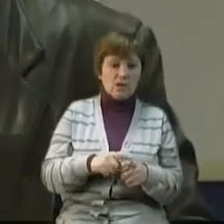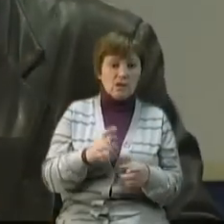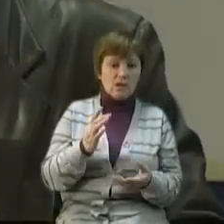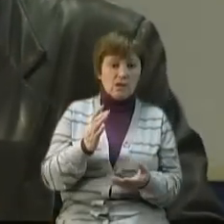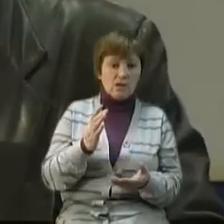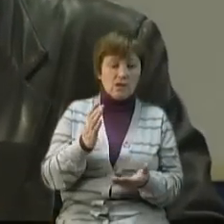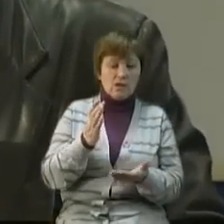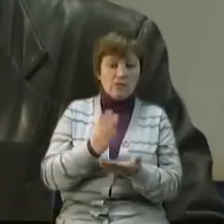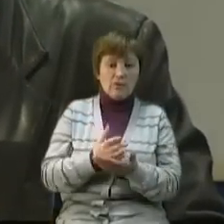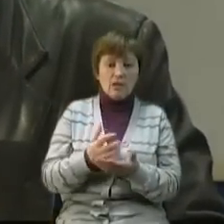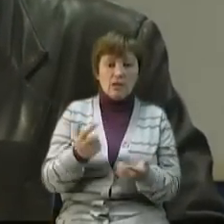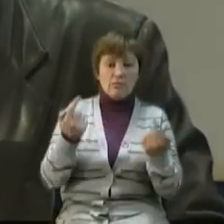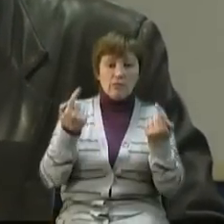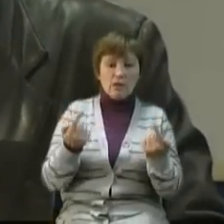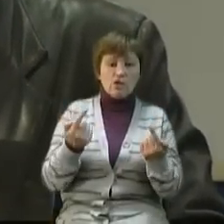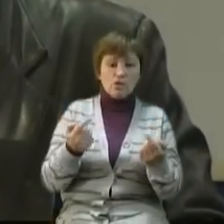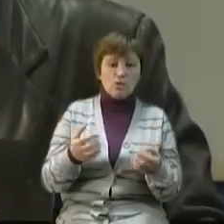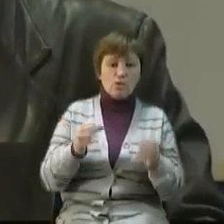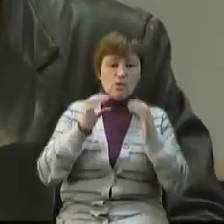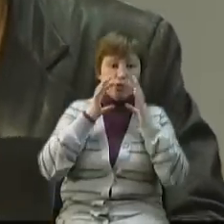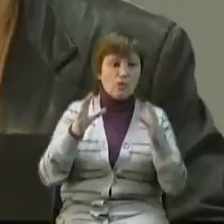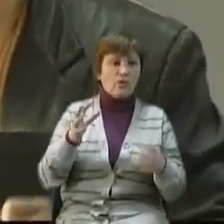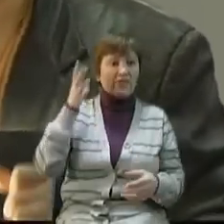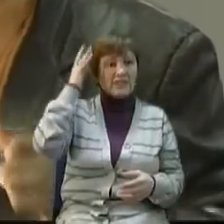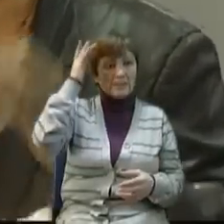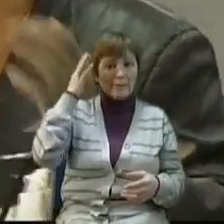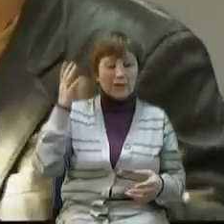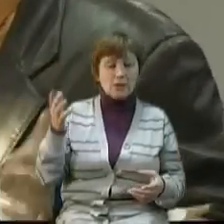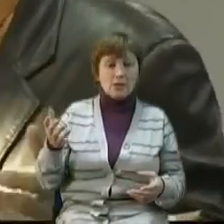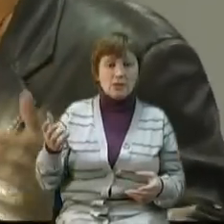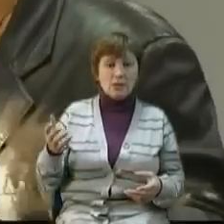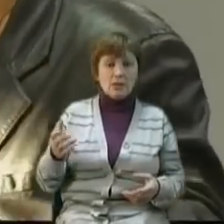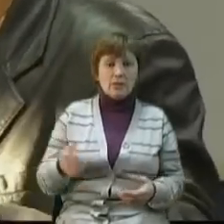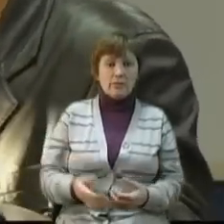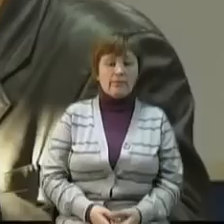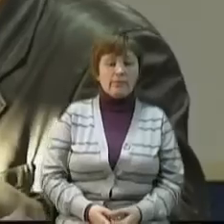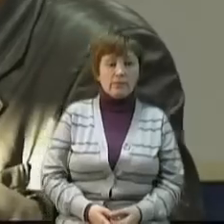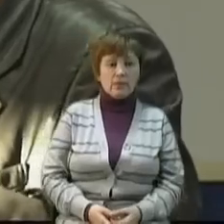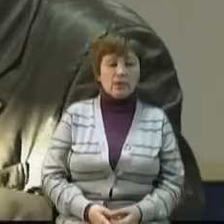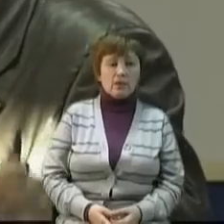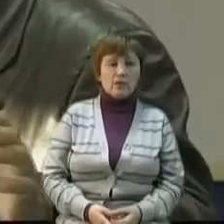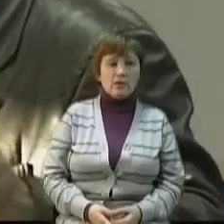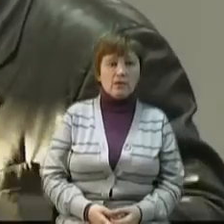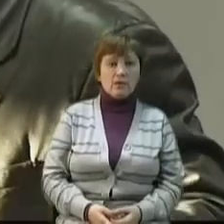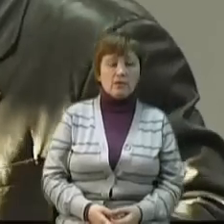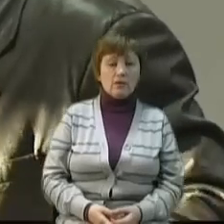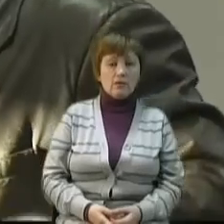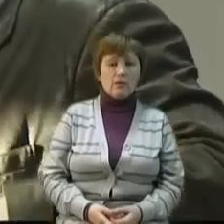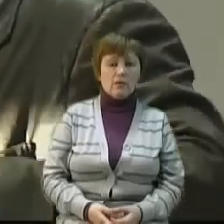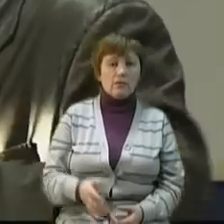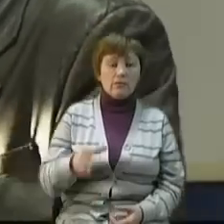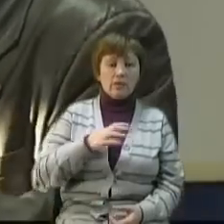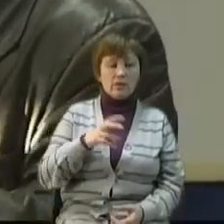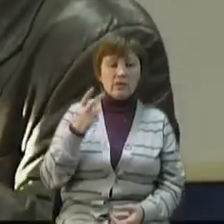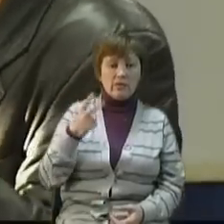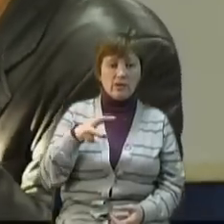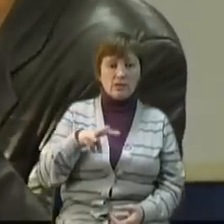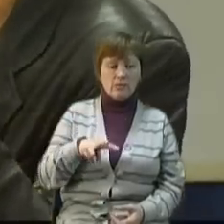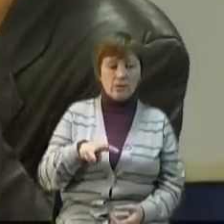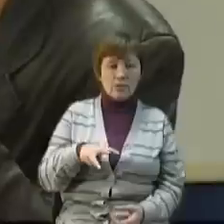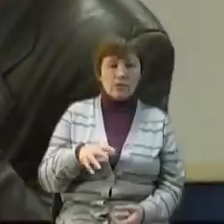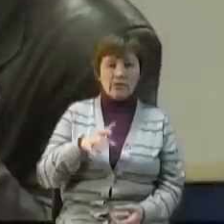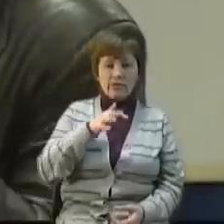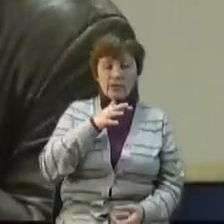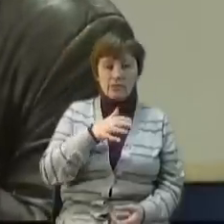духовный смысл. И я вышел, мне было 20 с лишним минут, Я сказал: